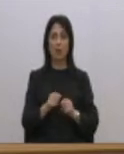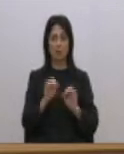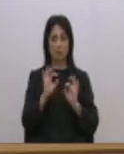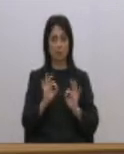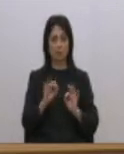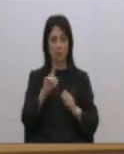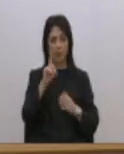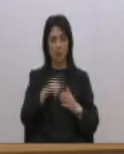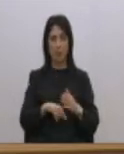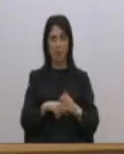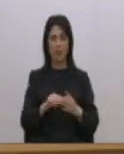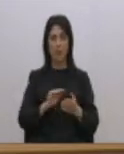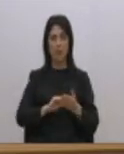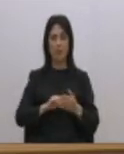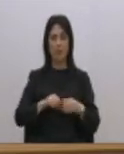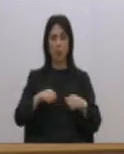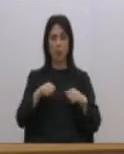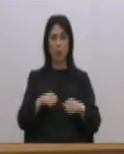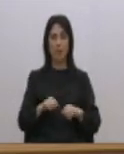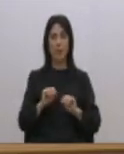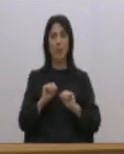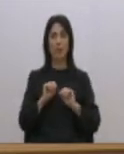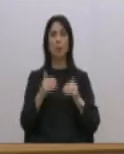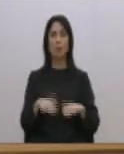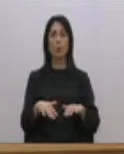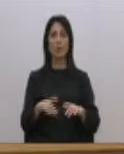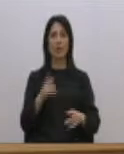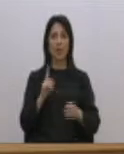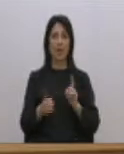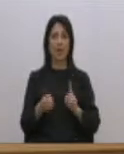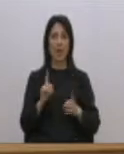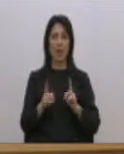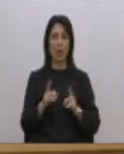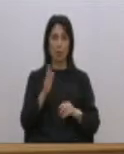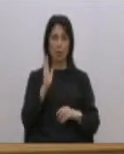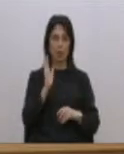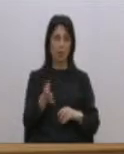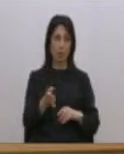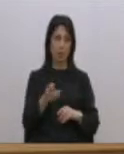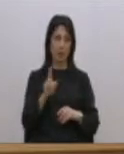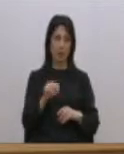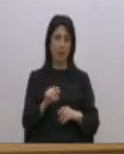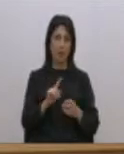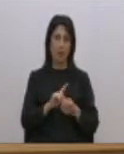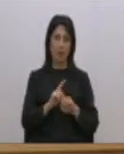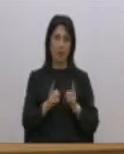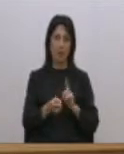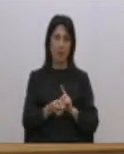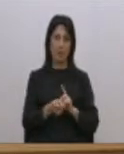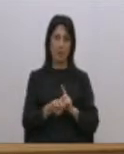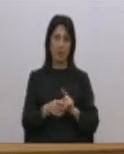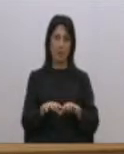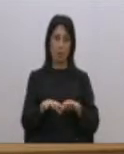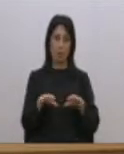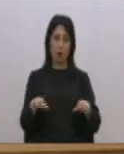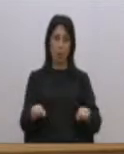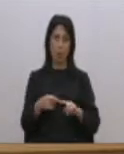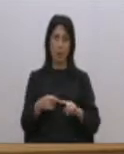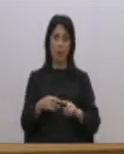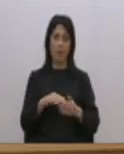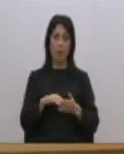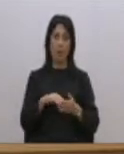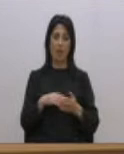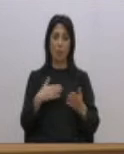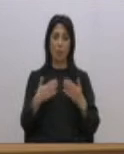gerebeli, da, sau toruplebata, da, sua, ukle, lubri, ikneba, da, naculat, monopolizmisa, rugurca cam de